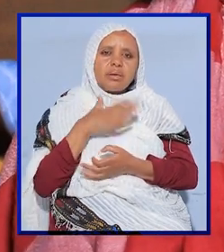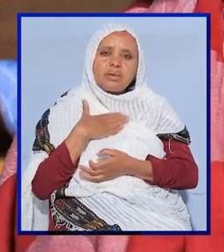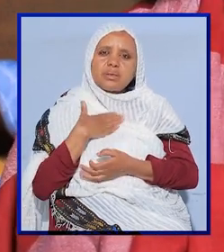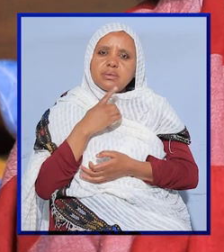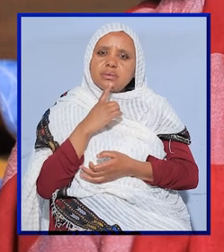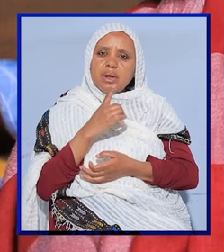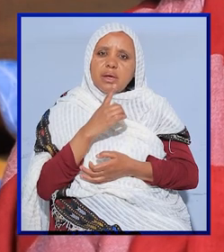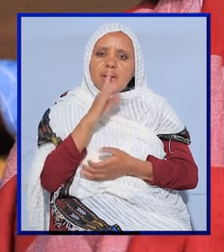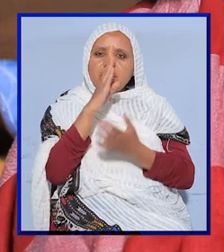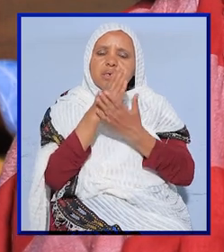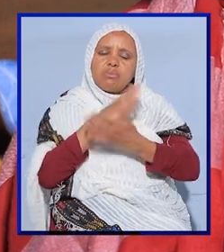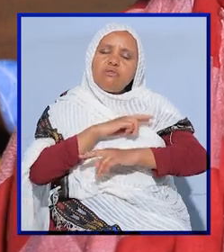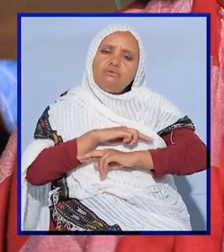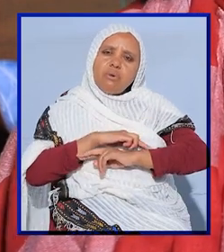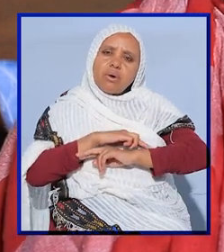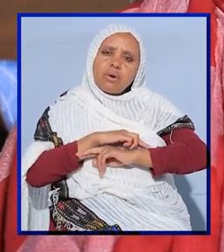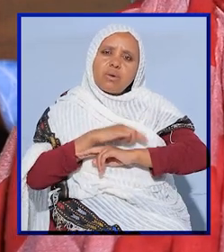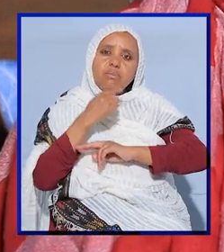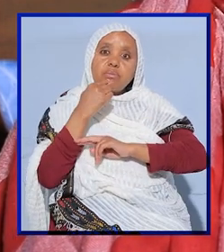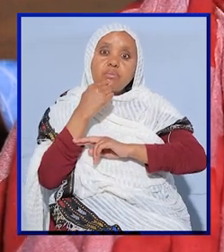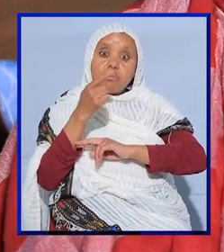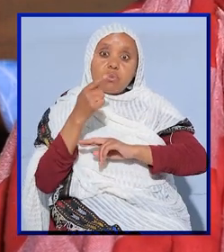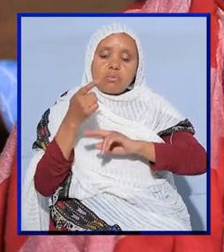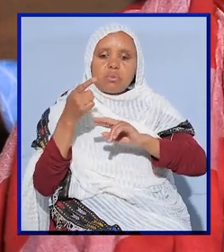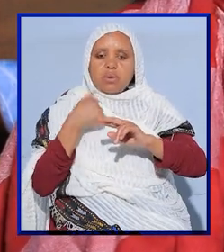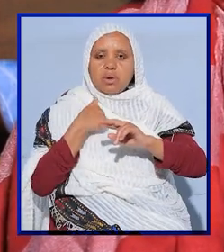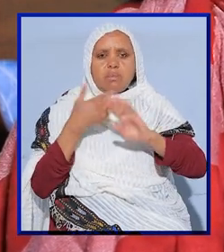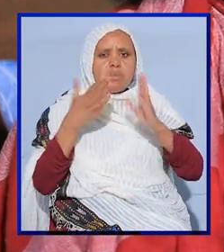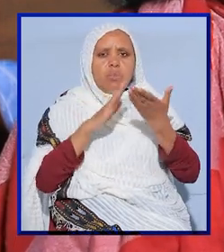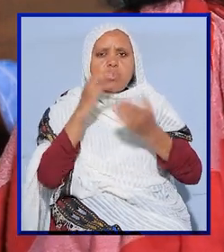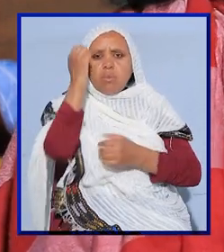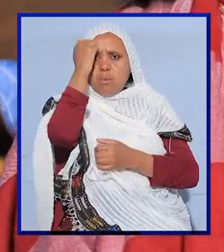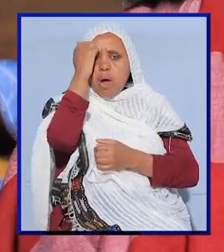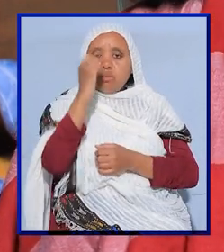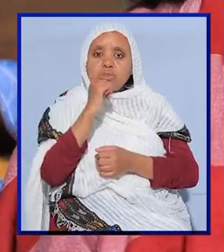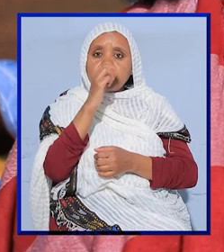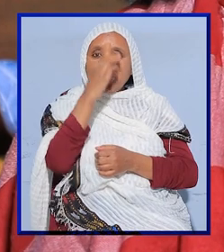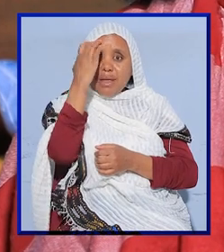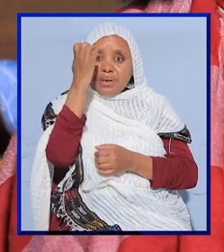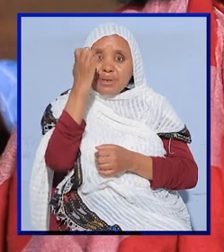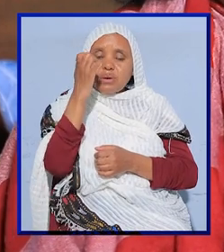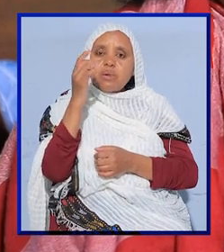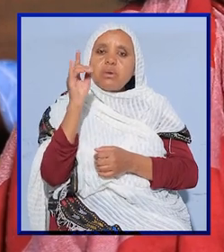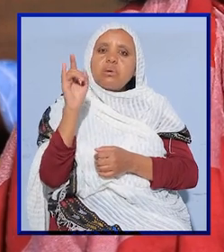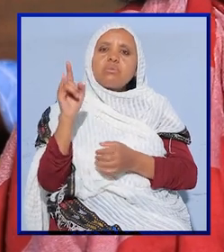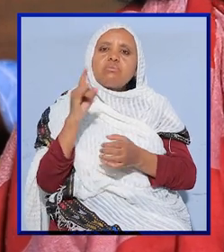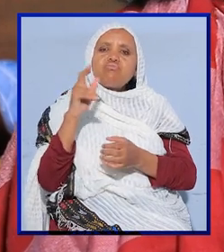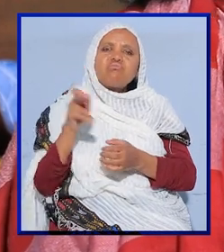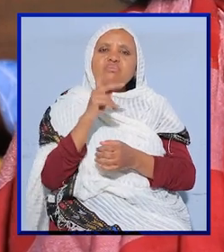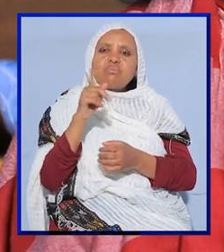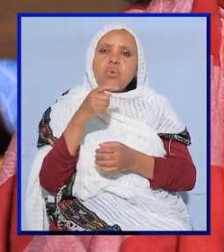ይለኛል። ልጅ ውፌ ልብ ቦት ራስ አይቆጭልኝ። ለምን ፖዘሬ ቢሆን ድሪ